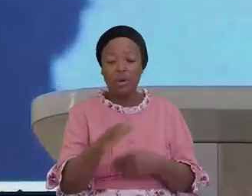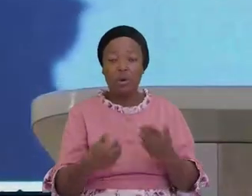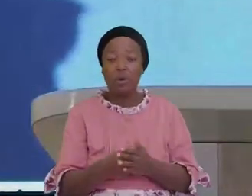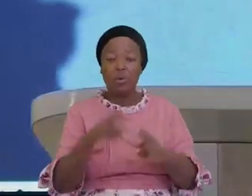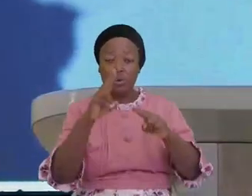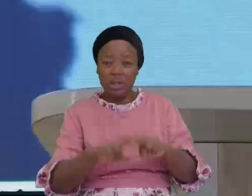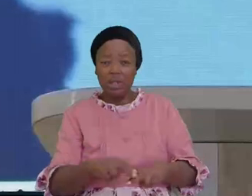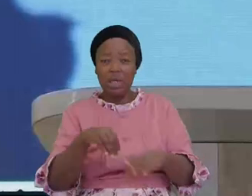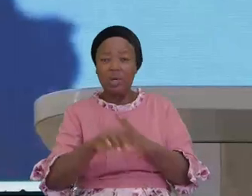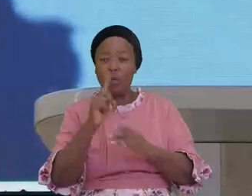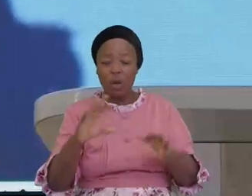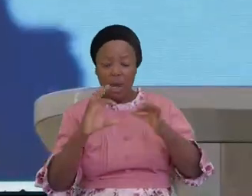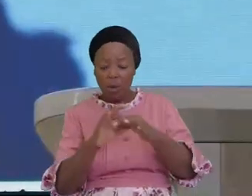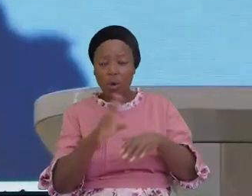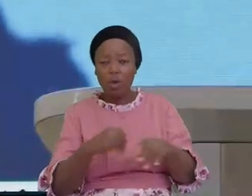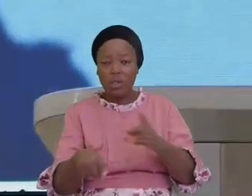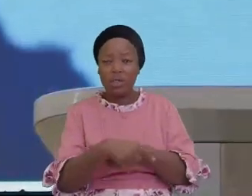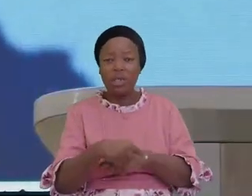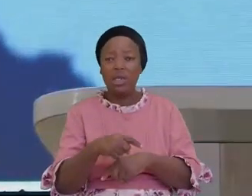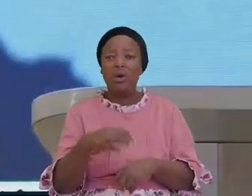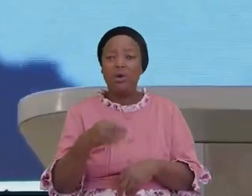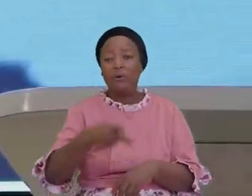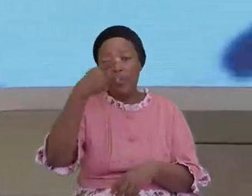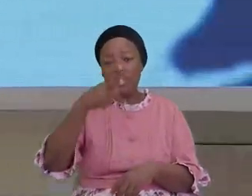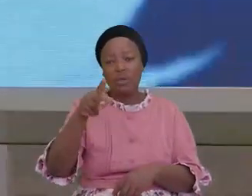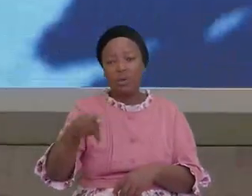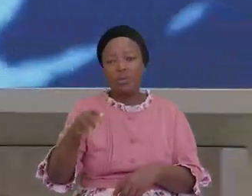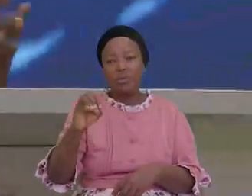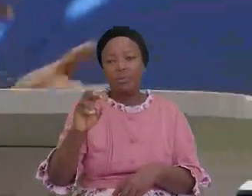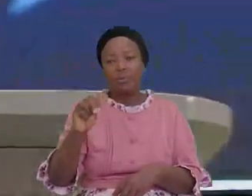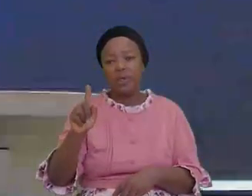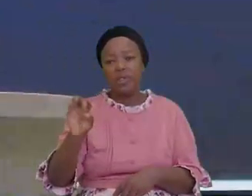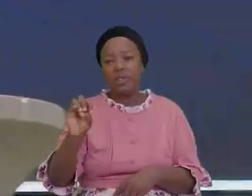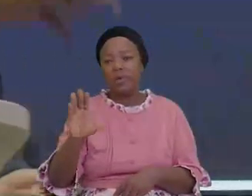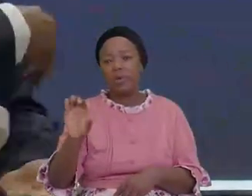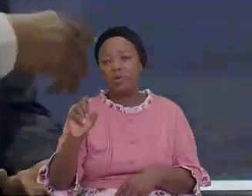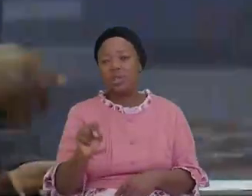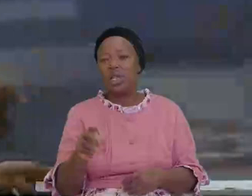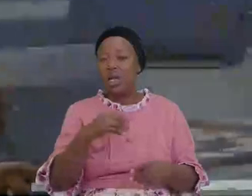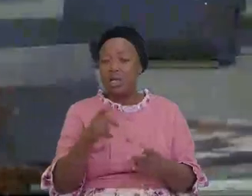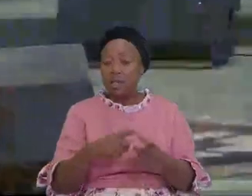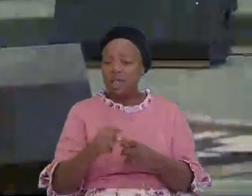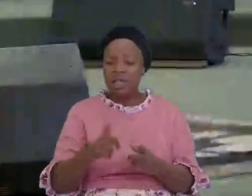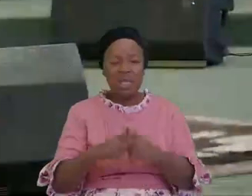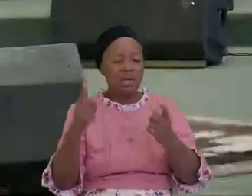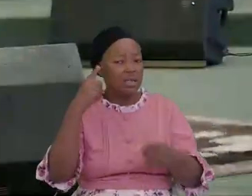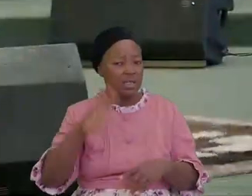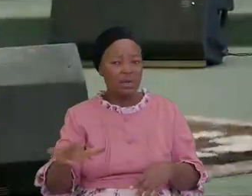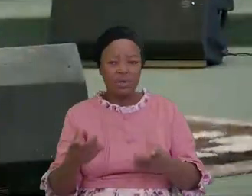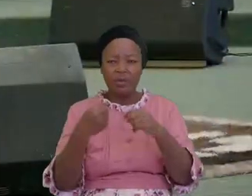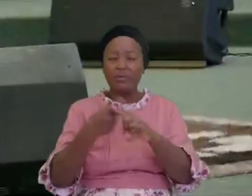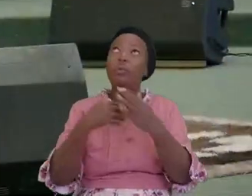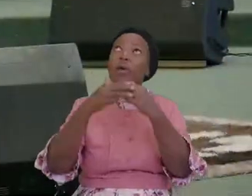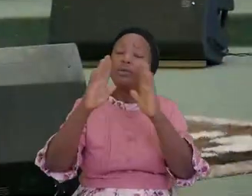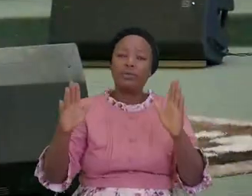Et quand ils étaient assis en un même lieu, en un accord dans la chambre, un grand bruit est venu